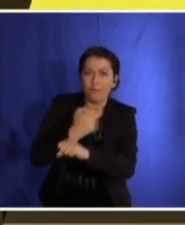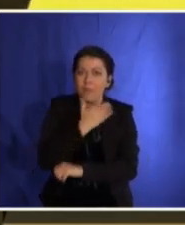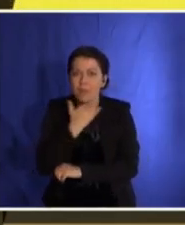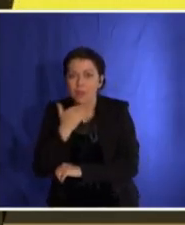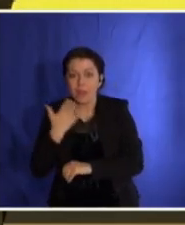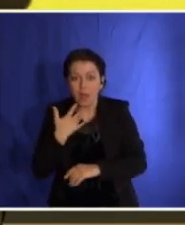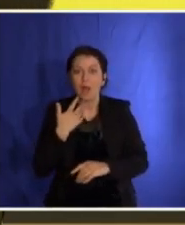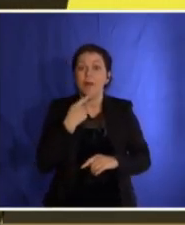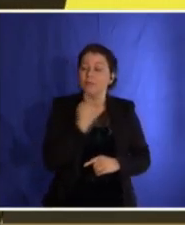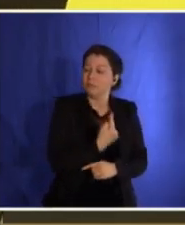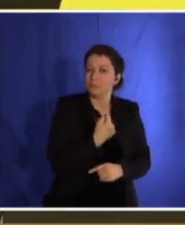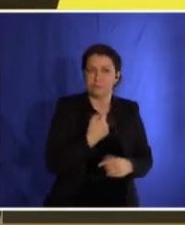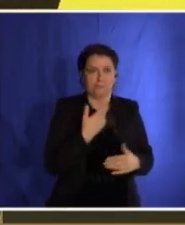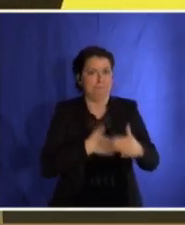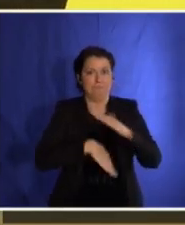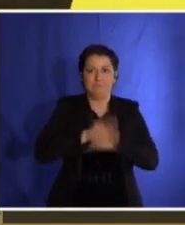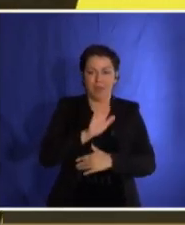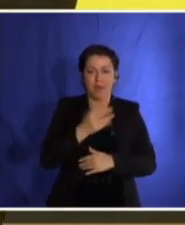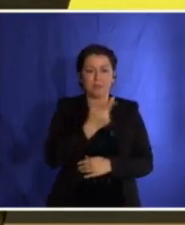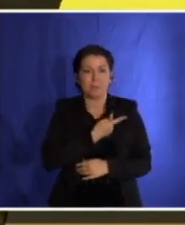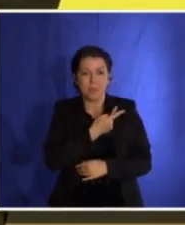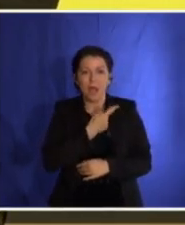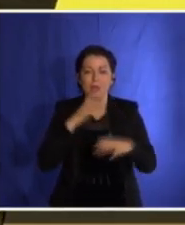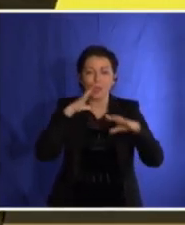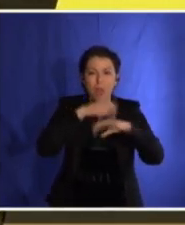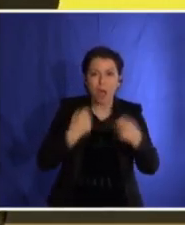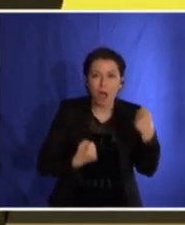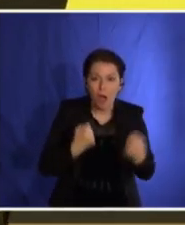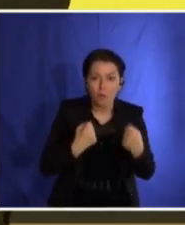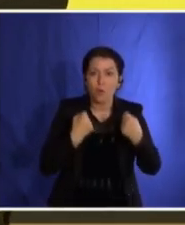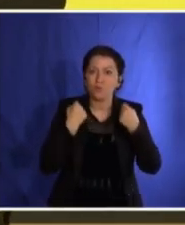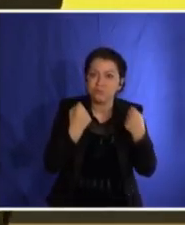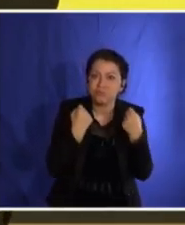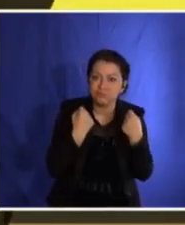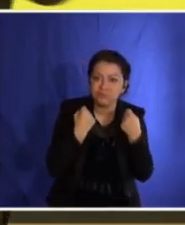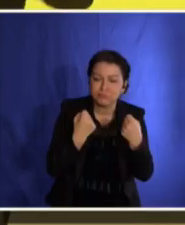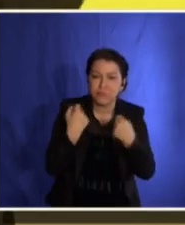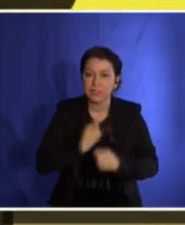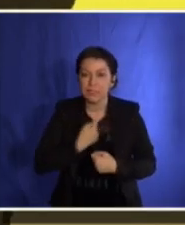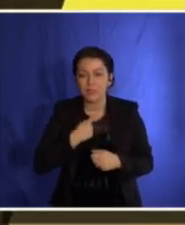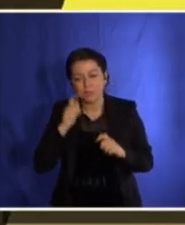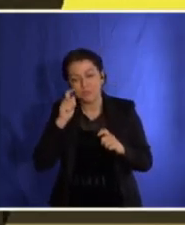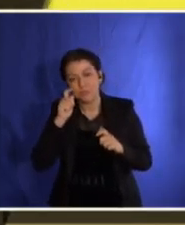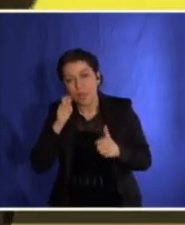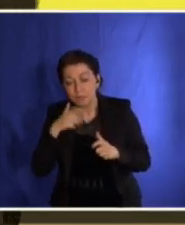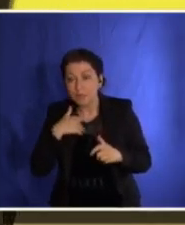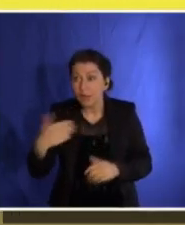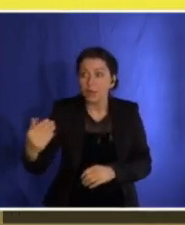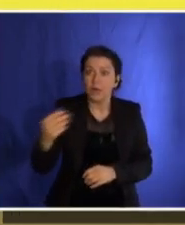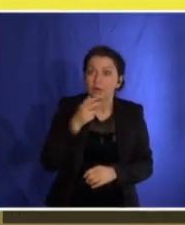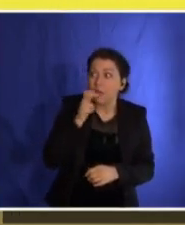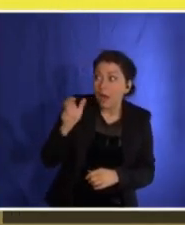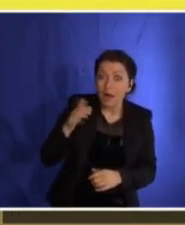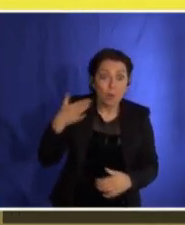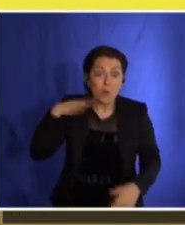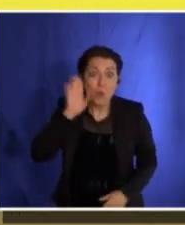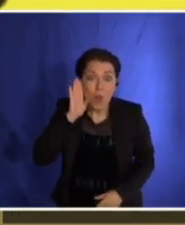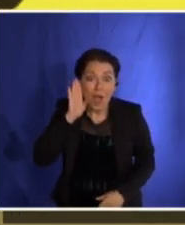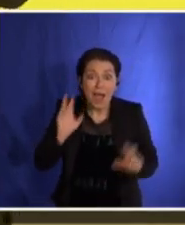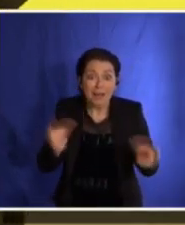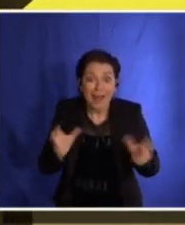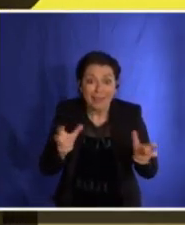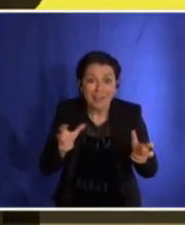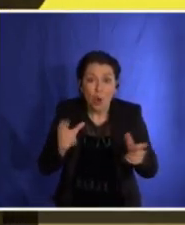im Auto spät in der Nacht unterwegs waren und ich schon langsam eingeschlafen bin, ist irgendwann der Schrei nach hinten gerufen, hast du es gehört in die